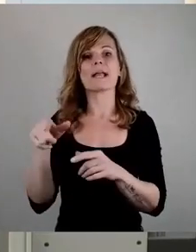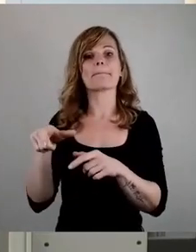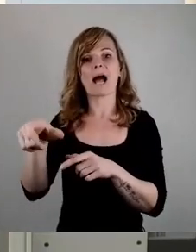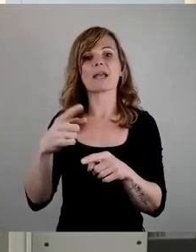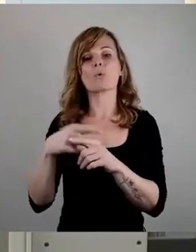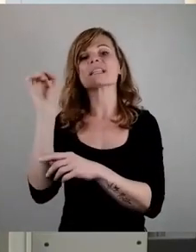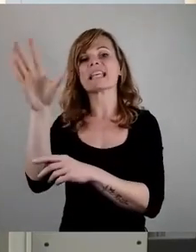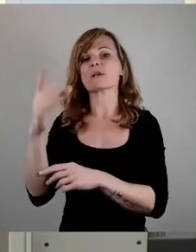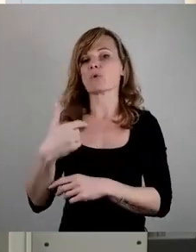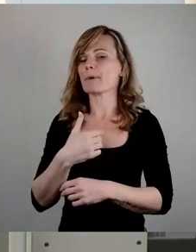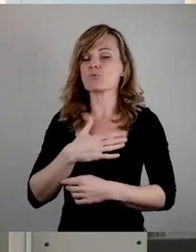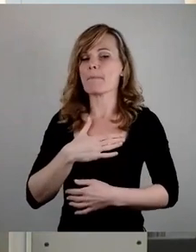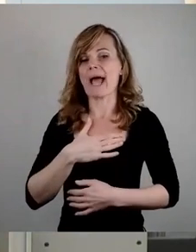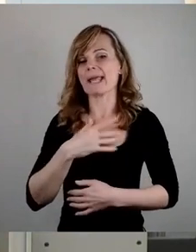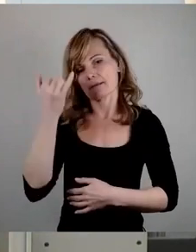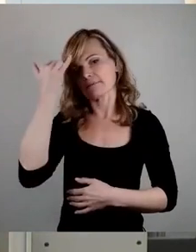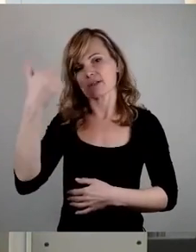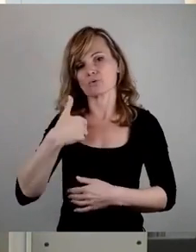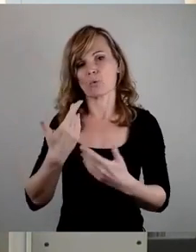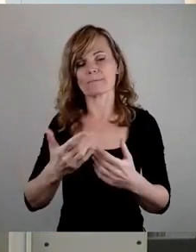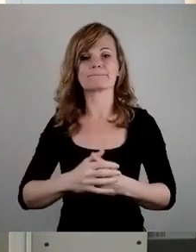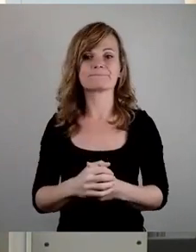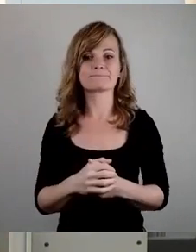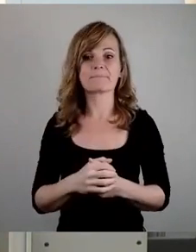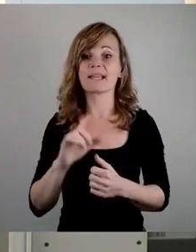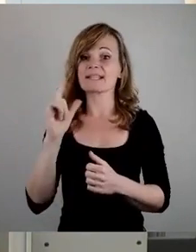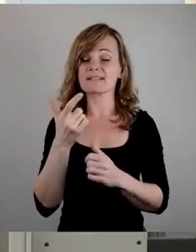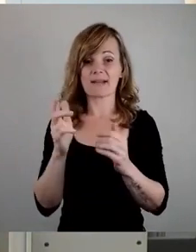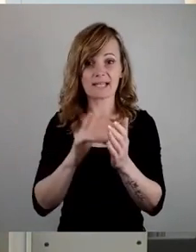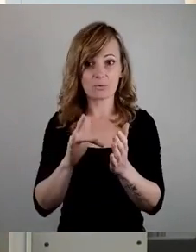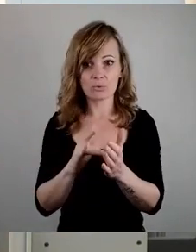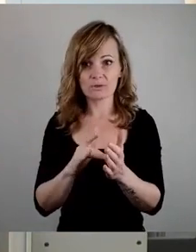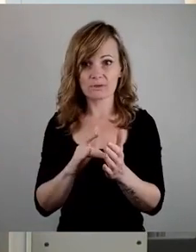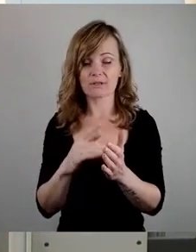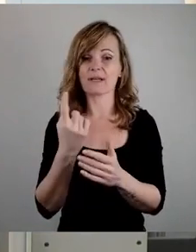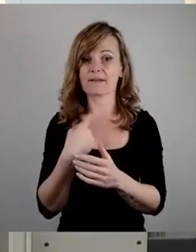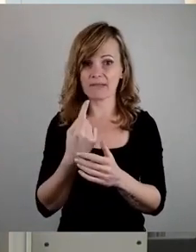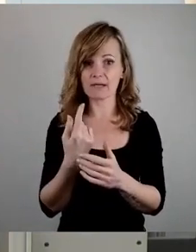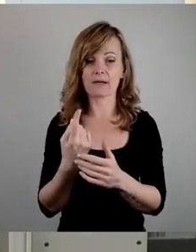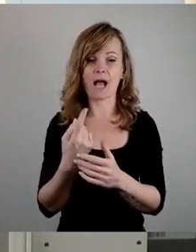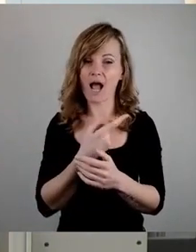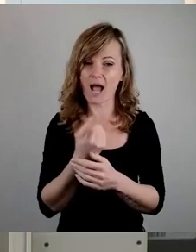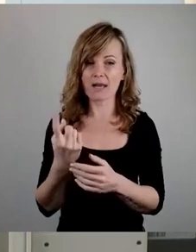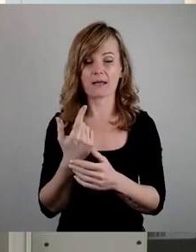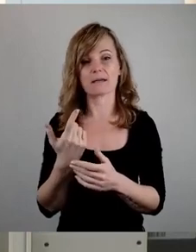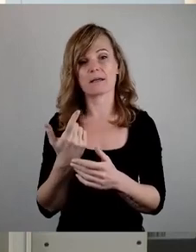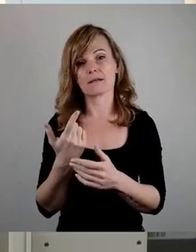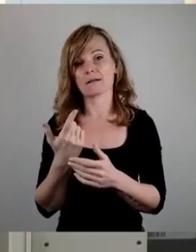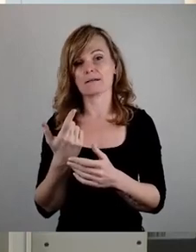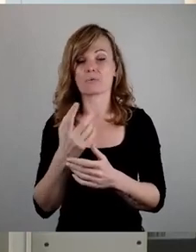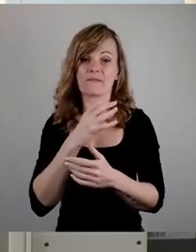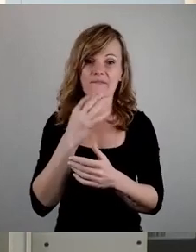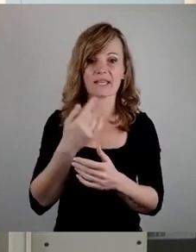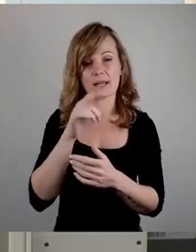ist nur mal so am Rand. Der zweite Grund ist, wir reden alle oder sehr viele